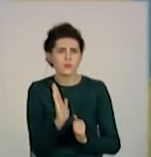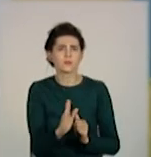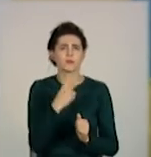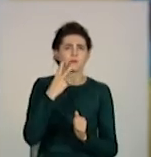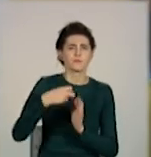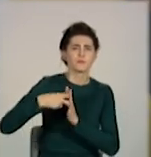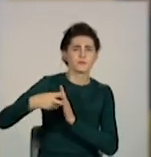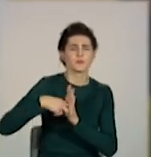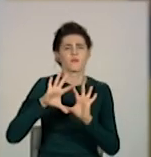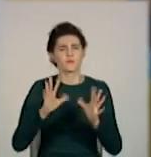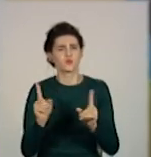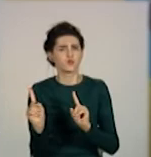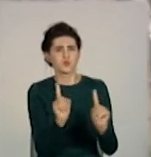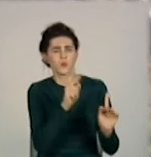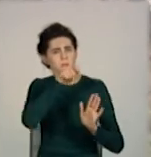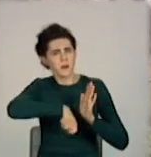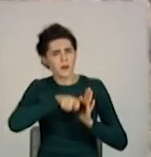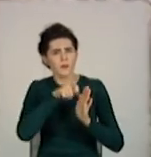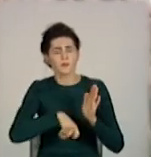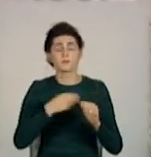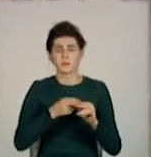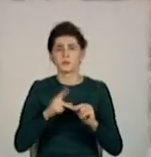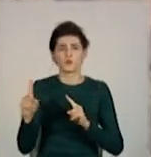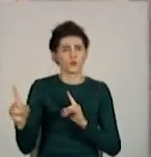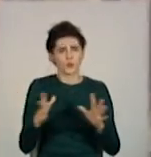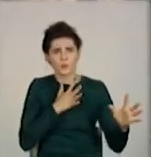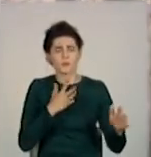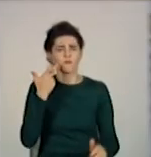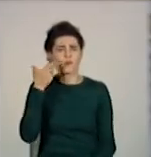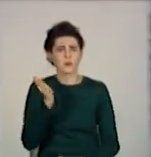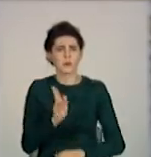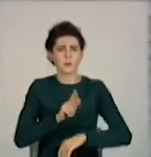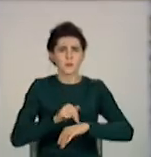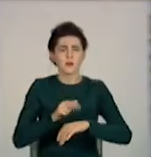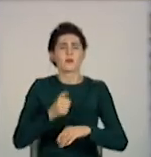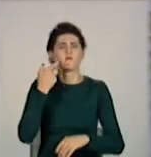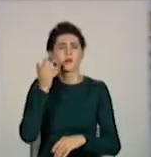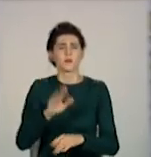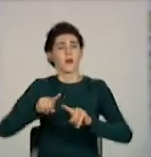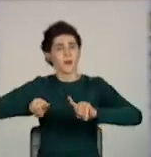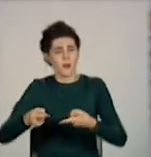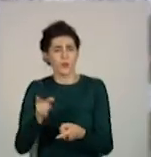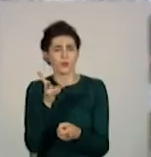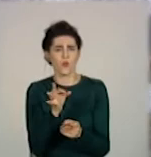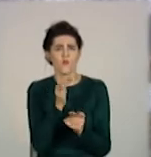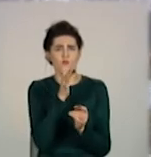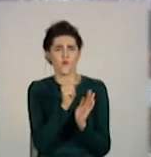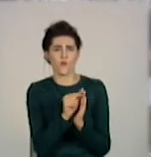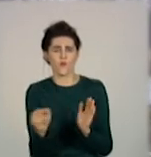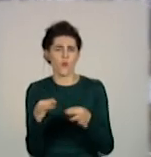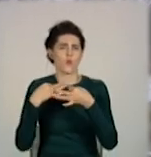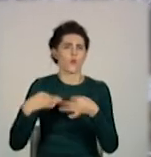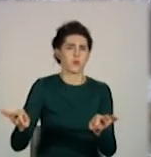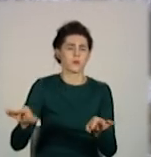спішуватися, виходити з транспортних засобів, перевіряти. Зазвичай таких відвідувачів правоохоронцям доводиться відпускати, бо порушники вчасно